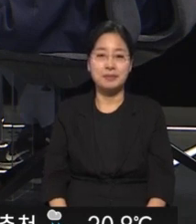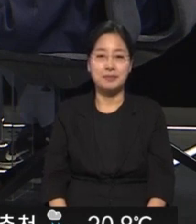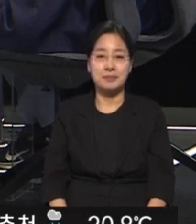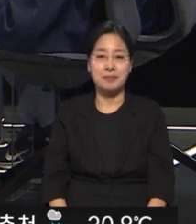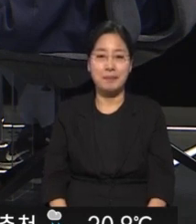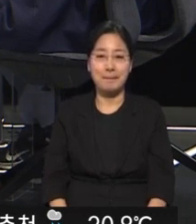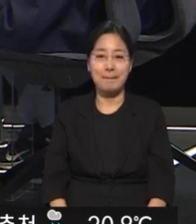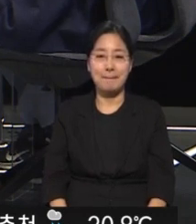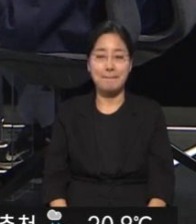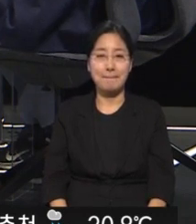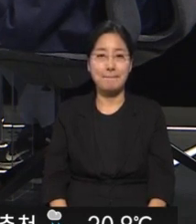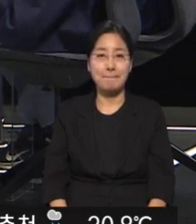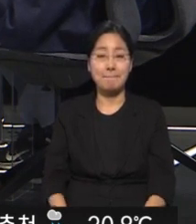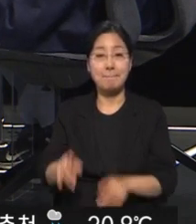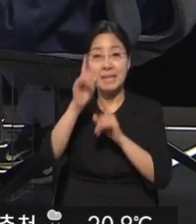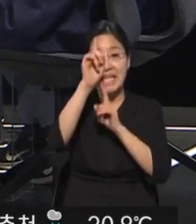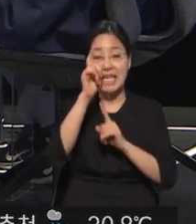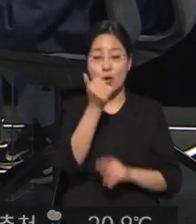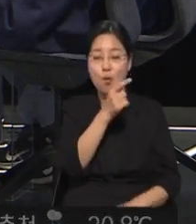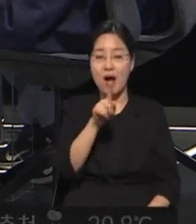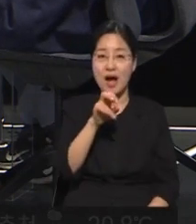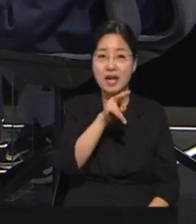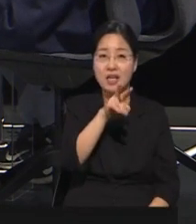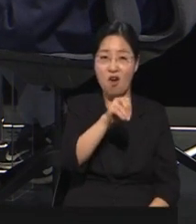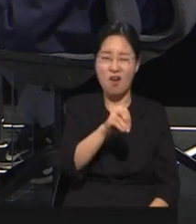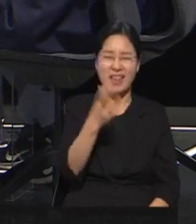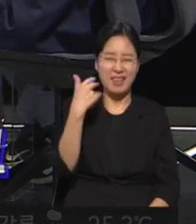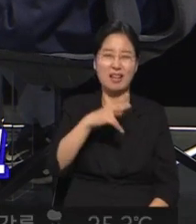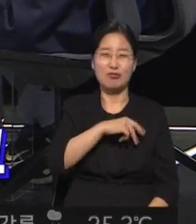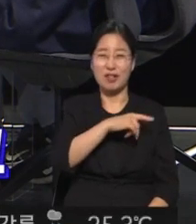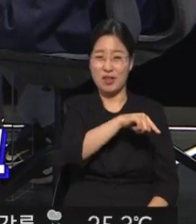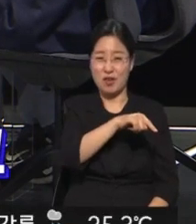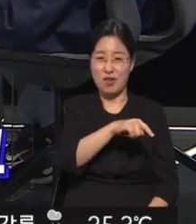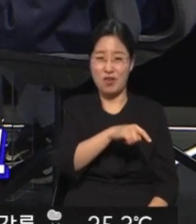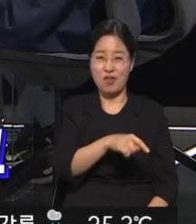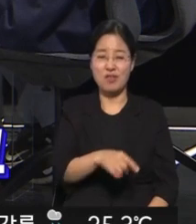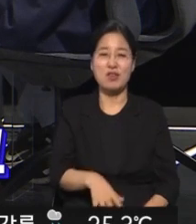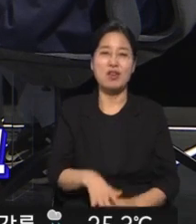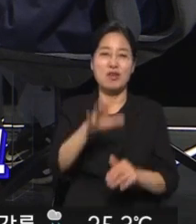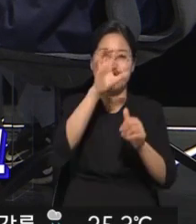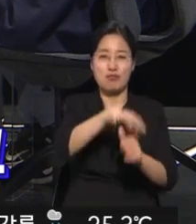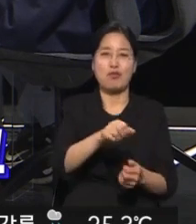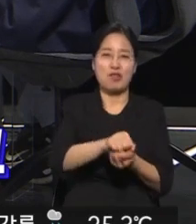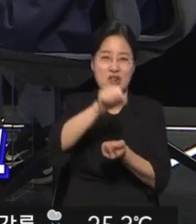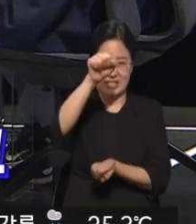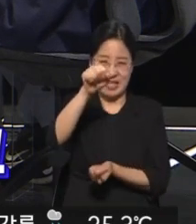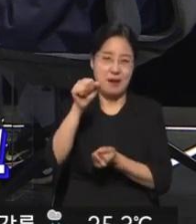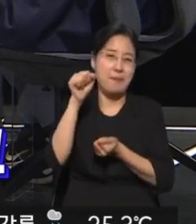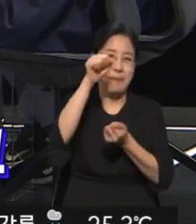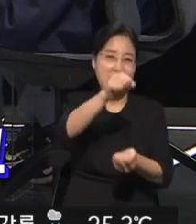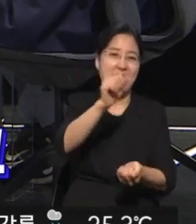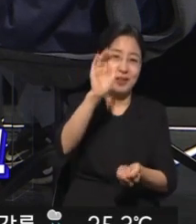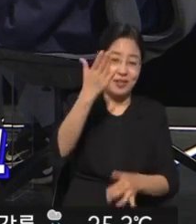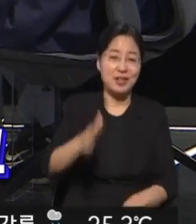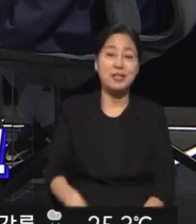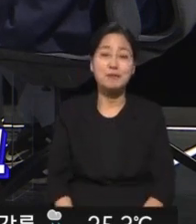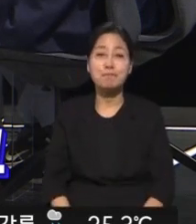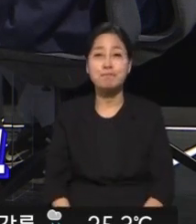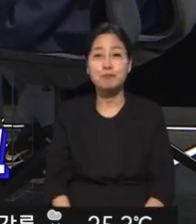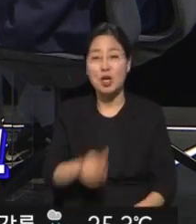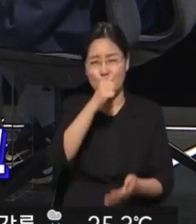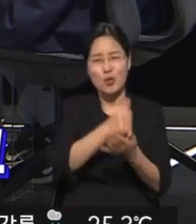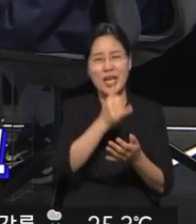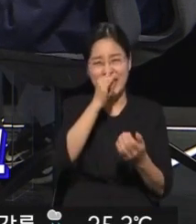예, 일단 이화영 전 의원의 구속영장 청구 이 부분 어떻게 보시는지 혹시? 뭐 죄를 지었으니까 청구가 됐겠죠. 근데 제가